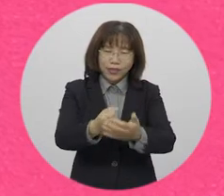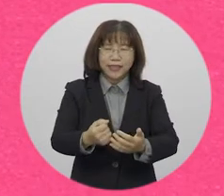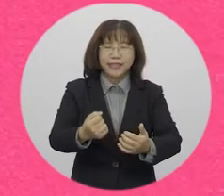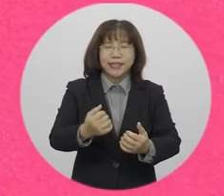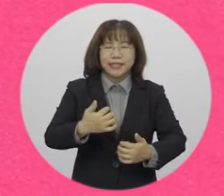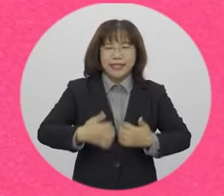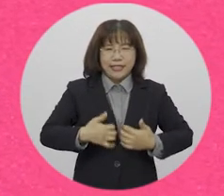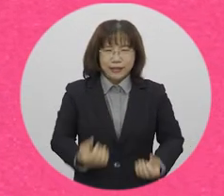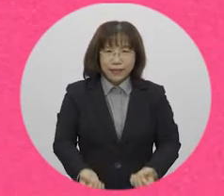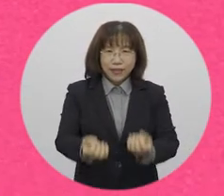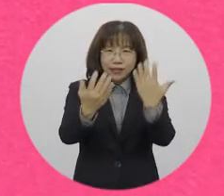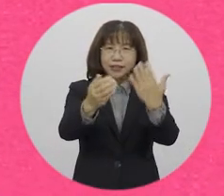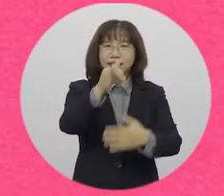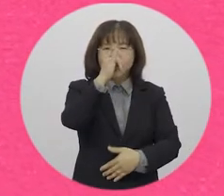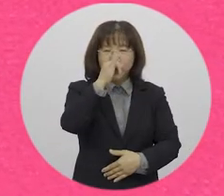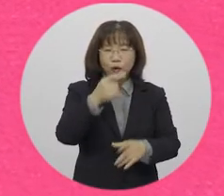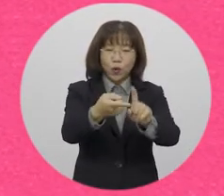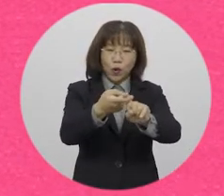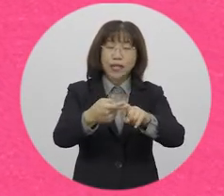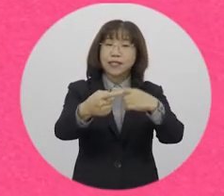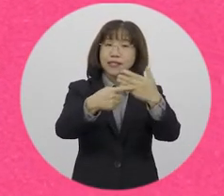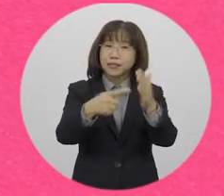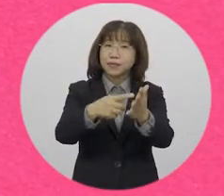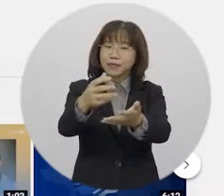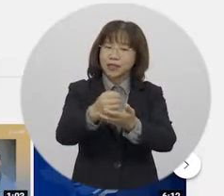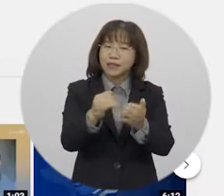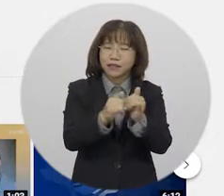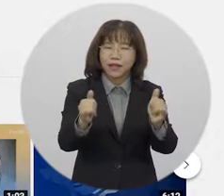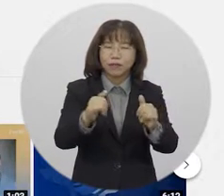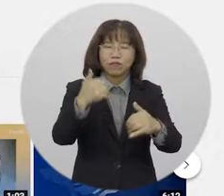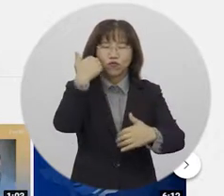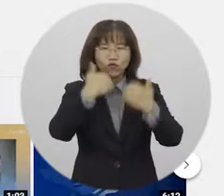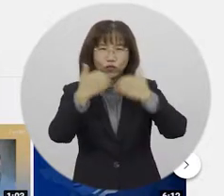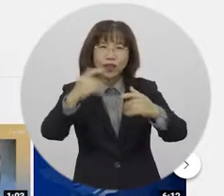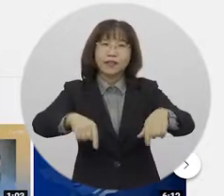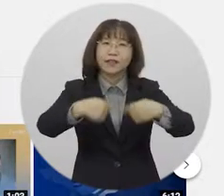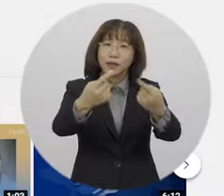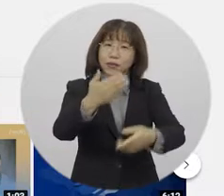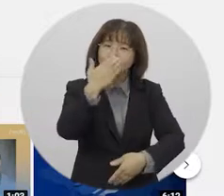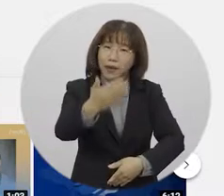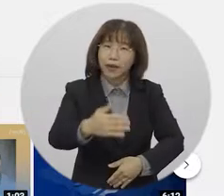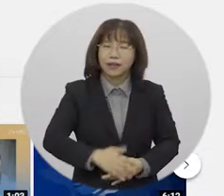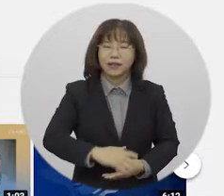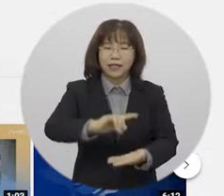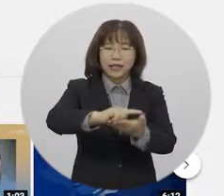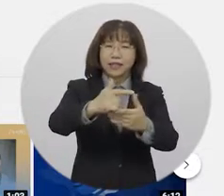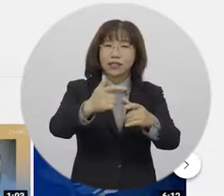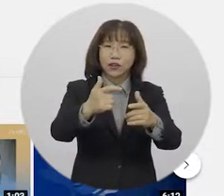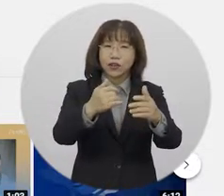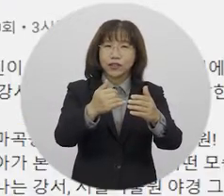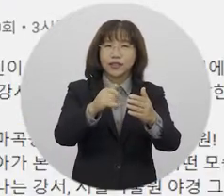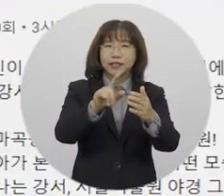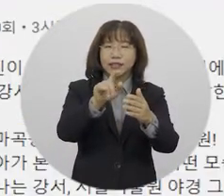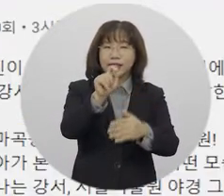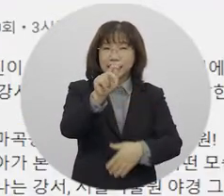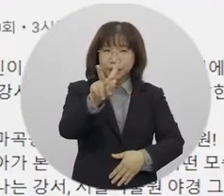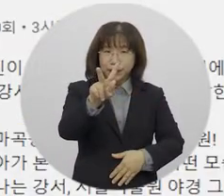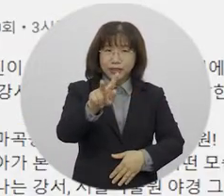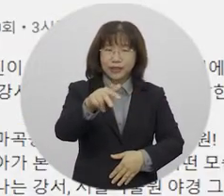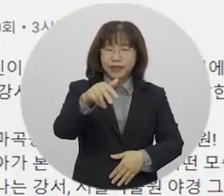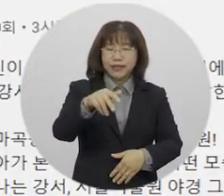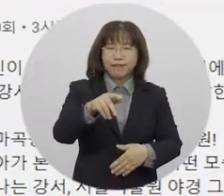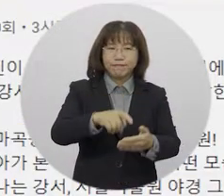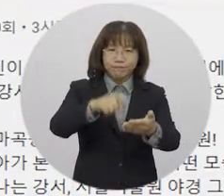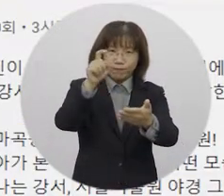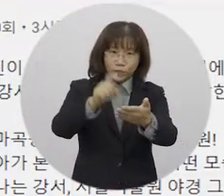아이강서TV 유튜브 구독 이벤트는 관심 있는 분들이라면 누구나 참여할 수 있습니다. 유튜브 아이강서TV 채널을 구독한